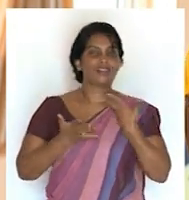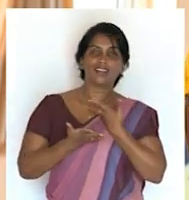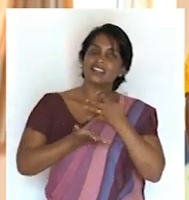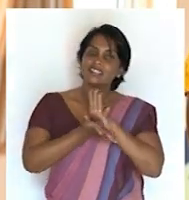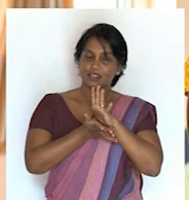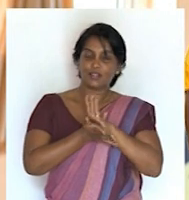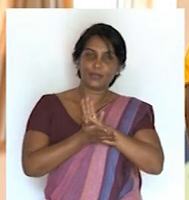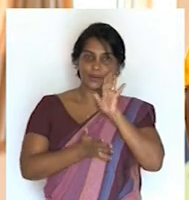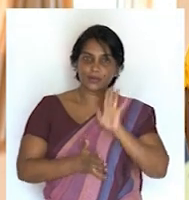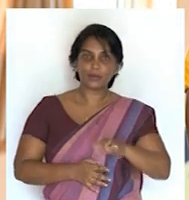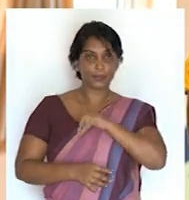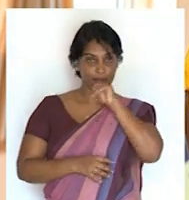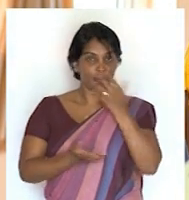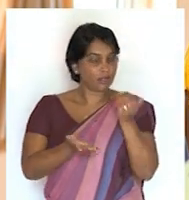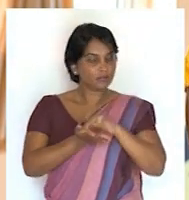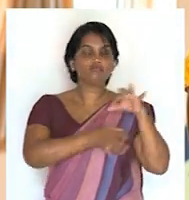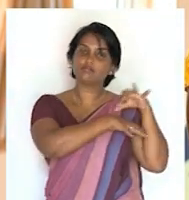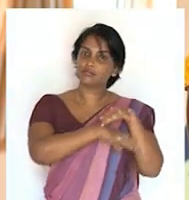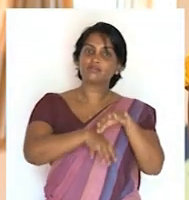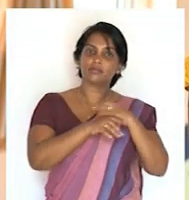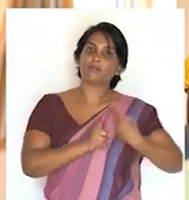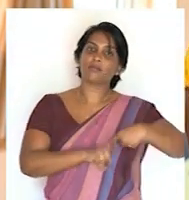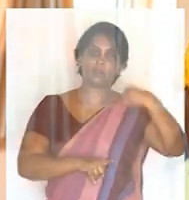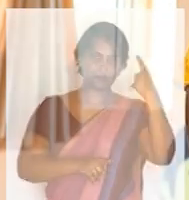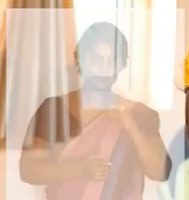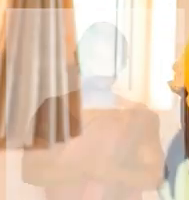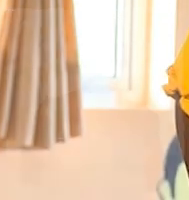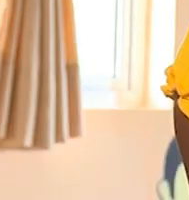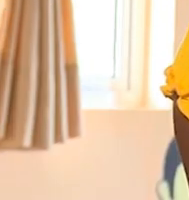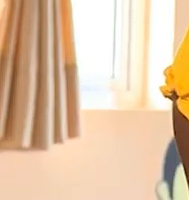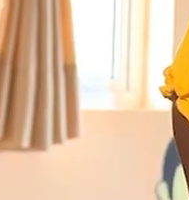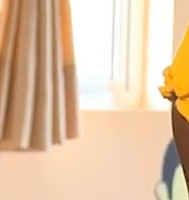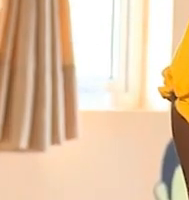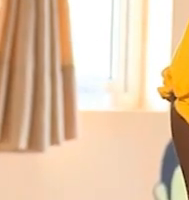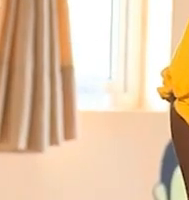මට ගොඩාක් මේ ඒ ගැන සතුටුයි. මං තවත් අරන් එනවා මෙයාව දියුණු කරන්න.